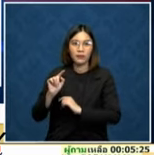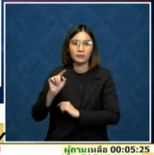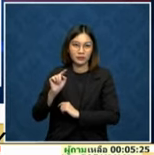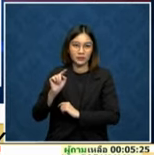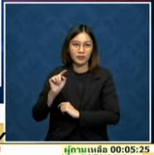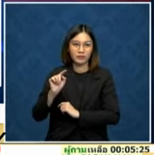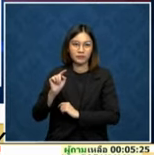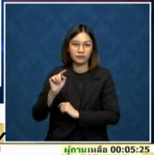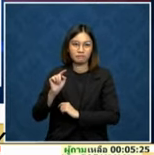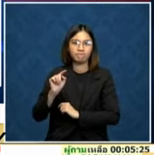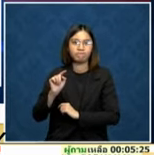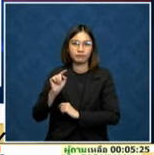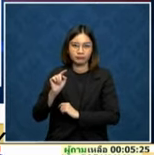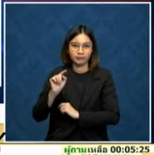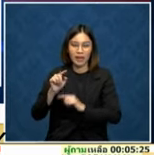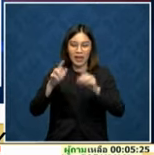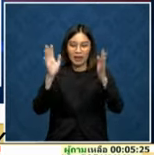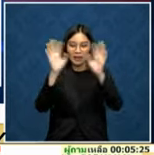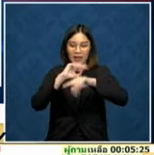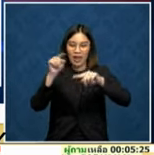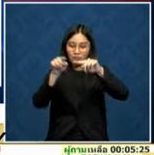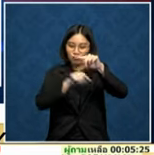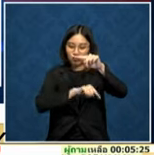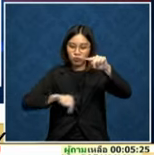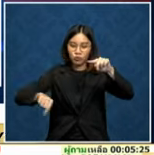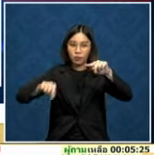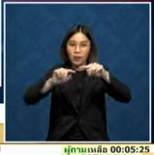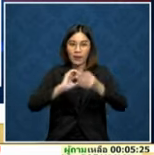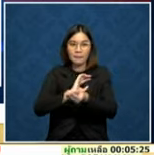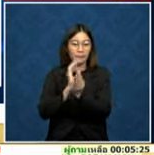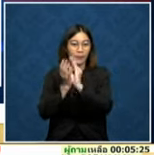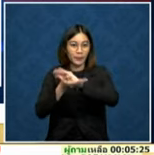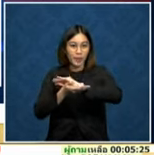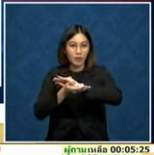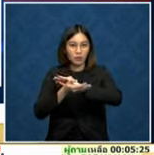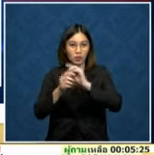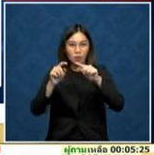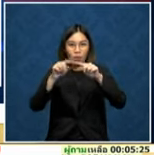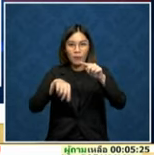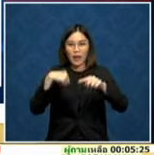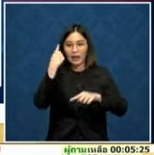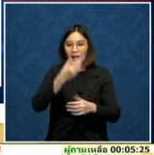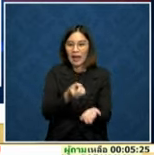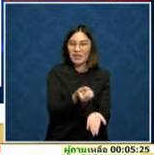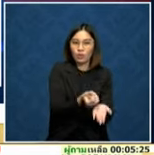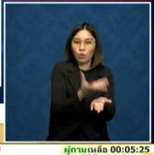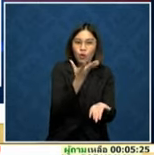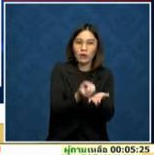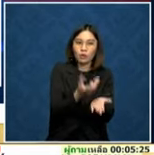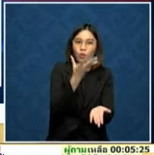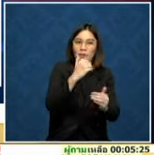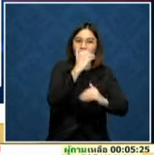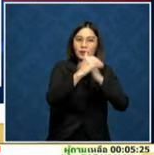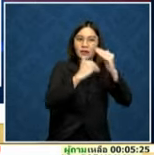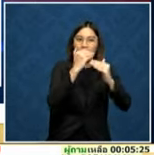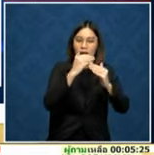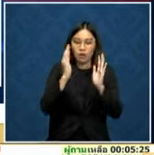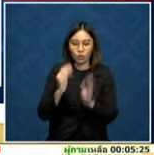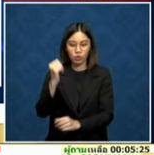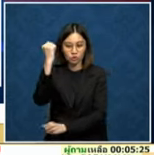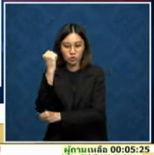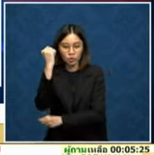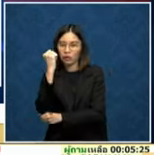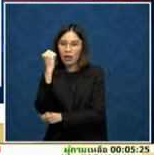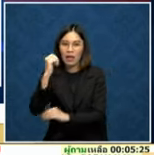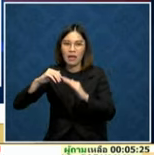Recovery หเป็ชวงปีรมิดK-shape ก็คอว่าช่วงชบนก็คอโตคนทรวยแล้็คือรวยอีกรวยไปเรๆ คนจนกคือ